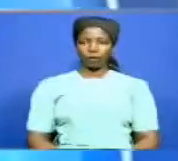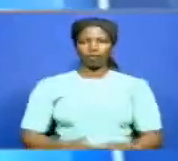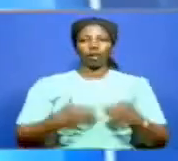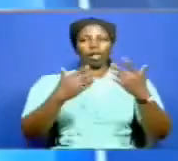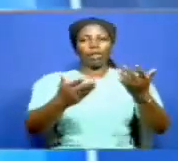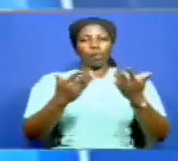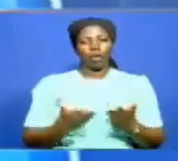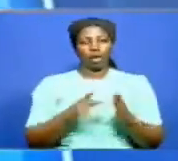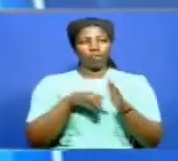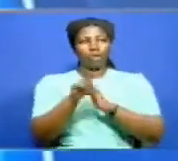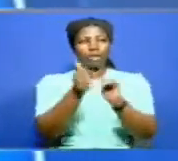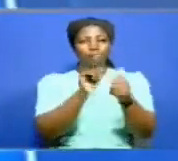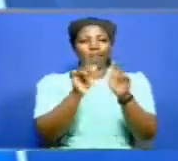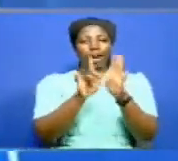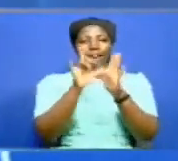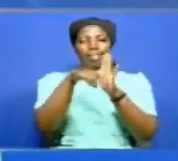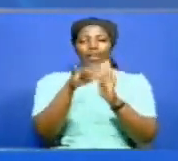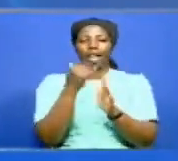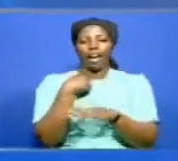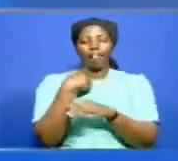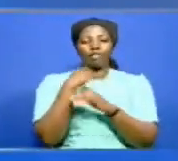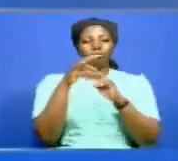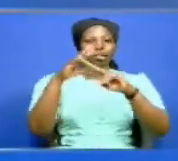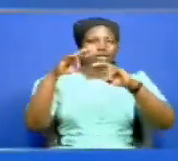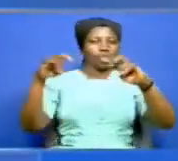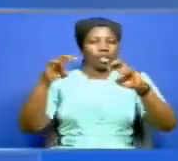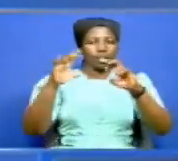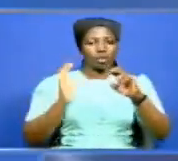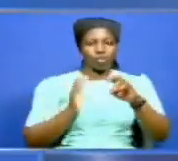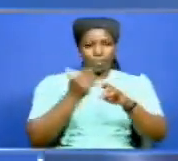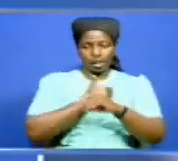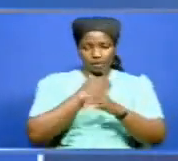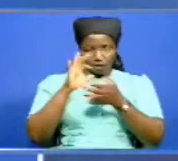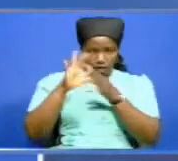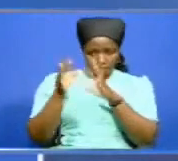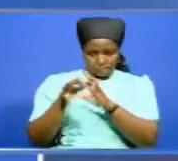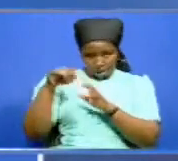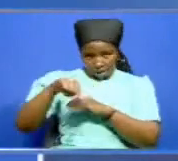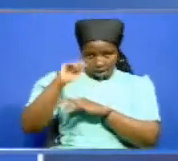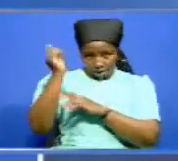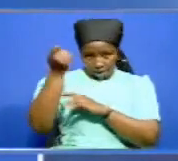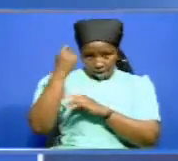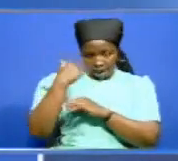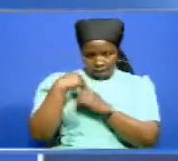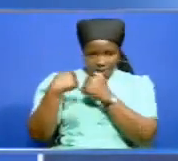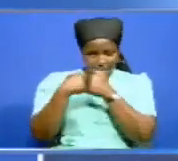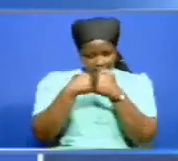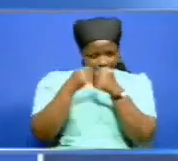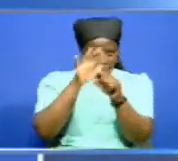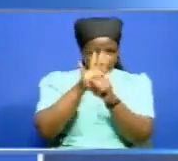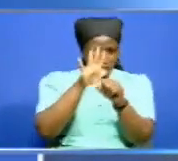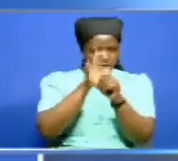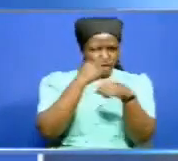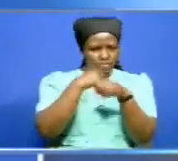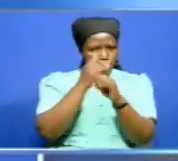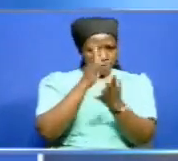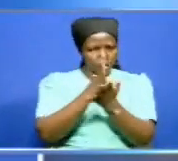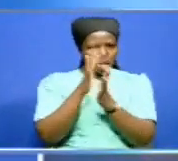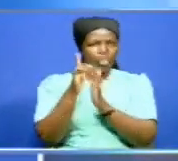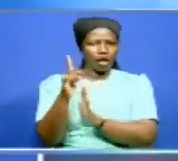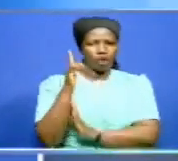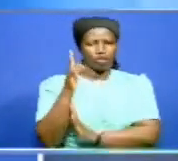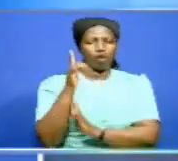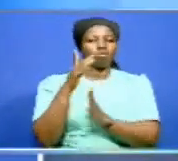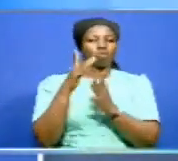Karibu sasa katika spoti kisha utafiti mtazamaji. Na ni kwamba kamati ya Olimpiki humu nchini inakumbwa na changamoto tele kuhakikisha kuwa sheria za